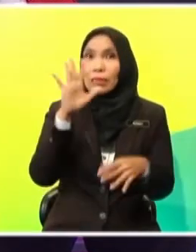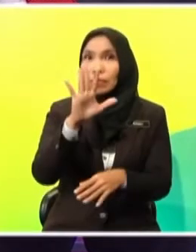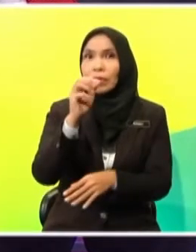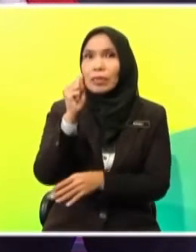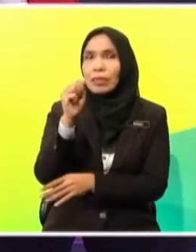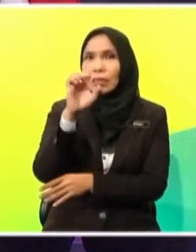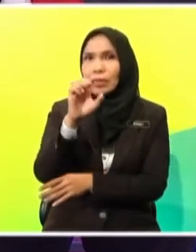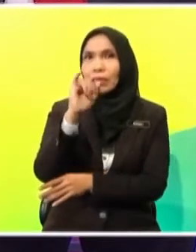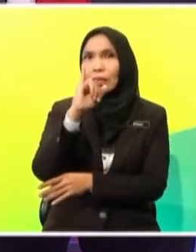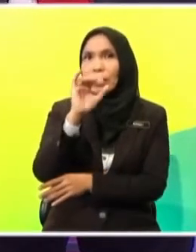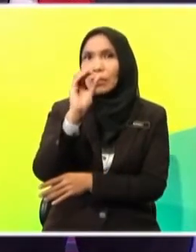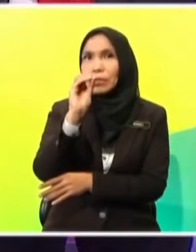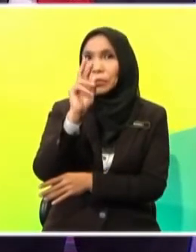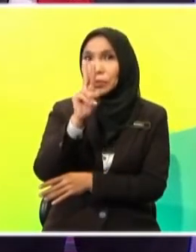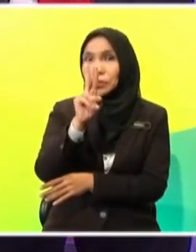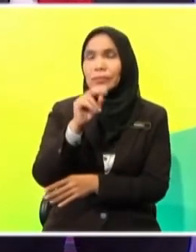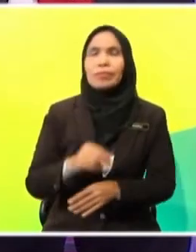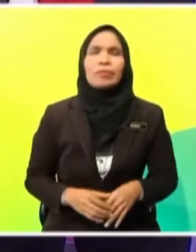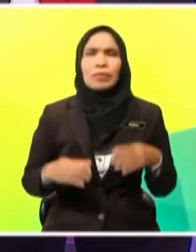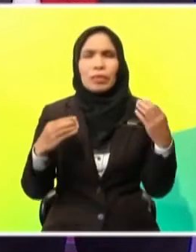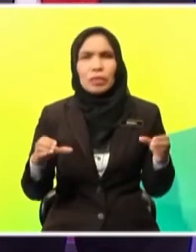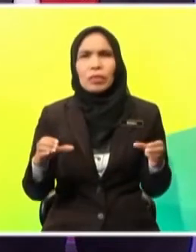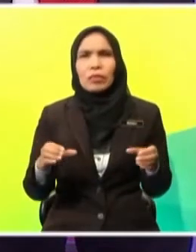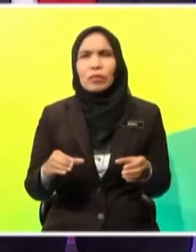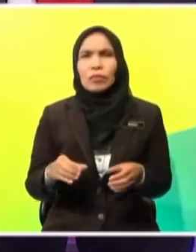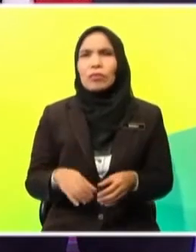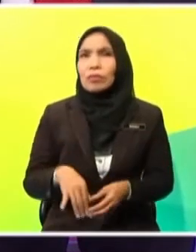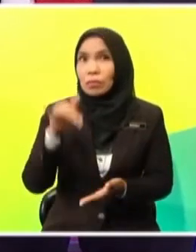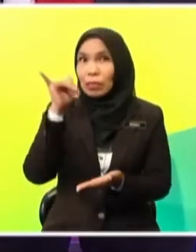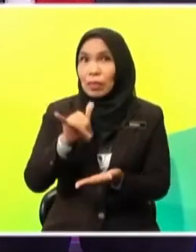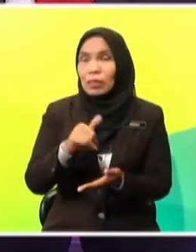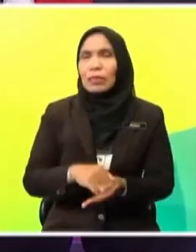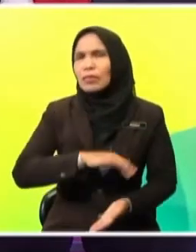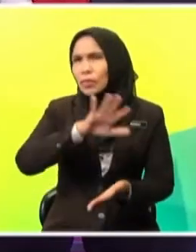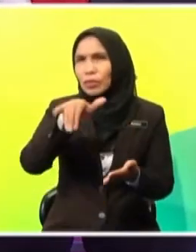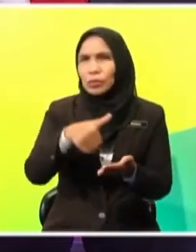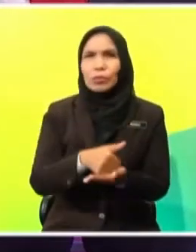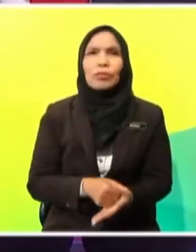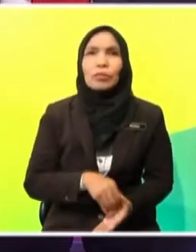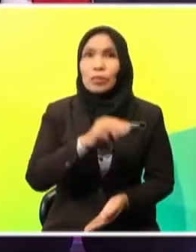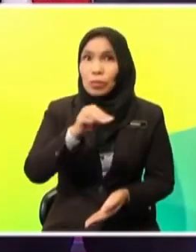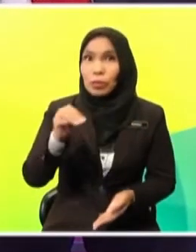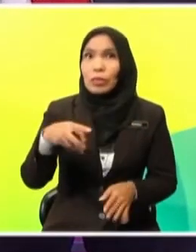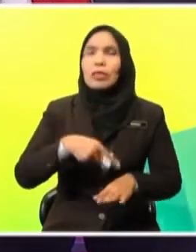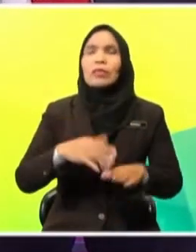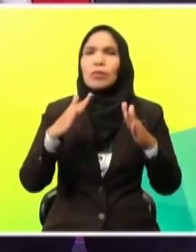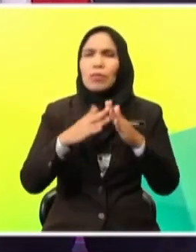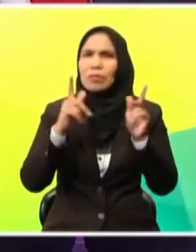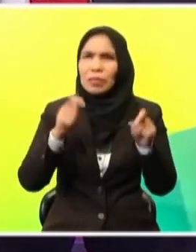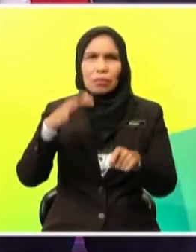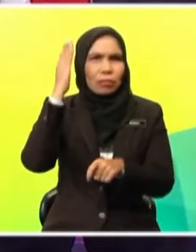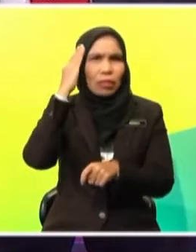e-i-u-r-d-n Cikgu yakin semua anak murid di rumah kena tahu know paham ya